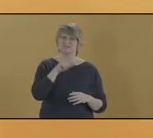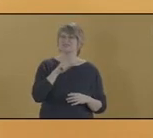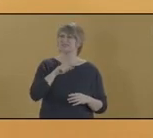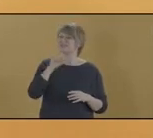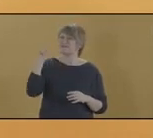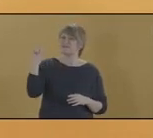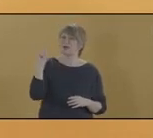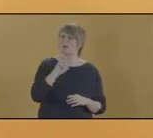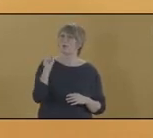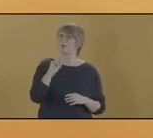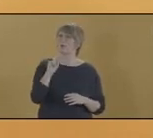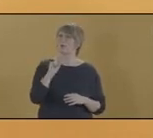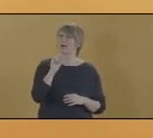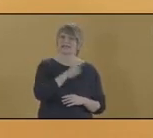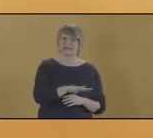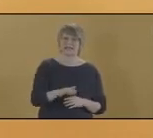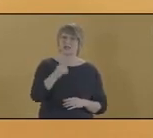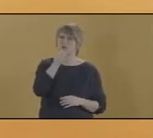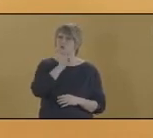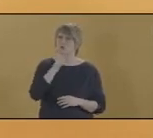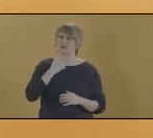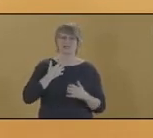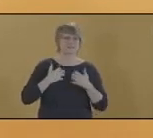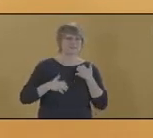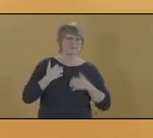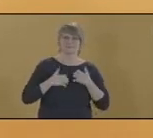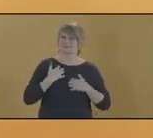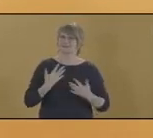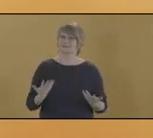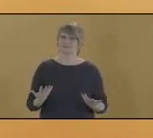beschäftigt Kinder und Jugendliche ganz besonders.